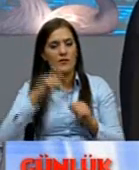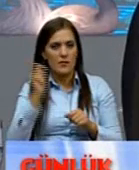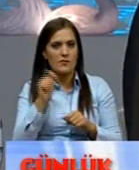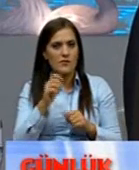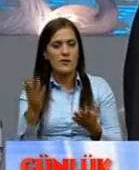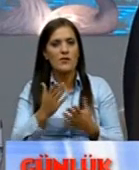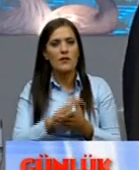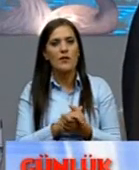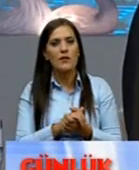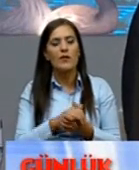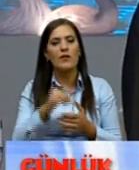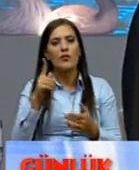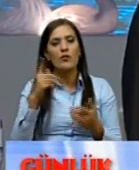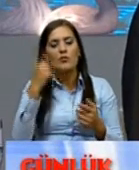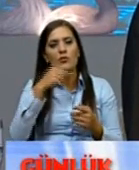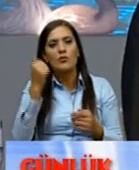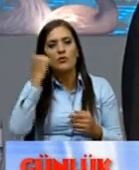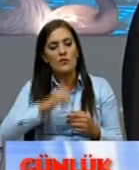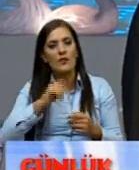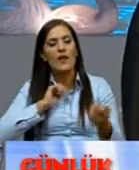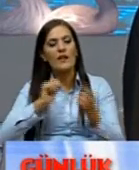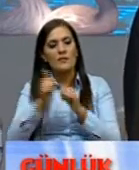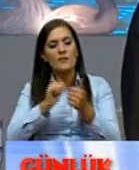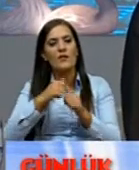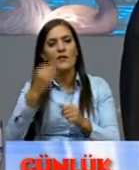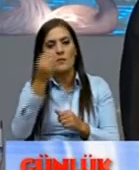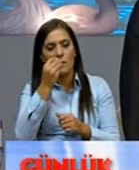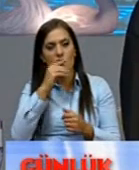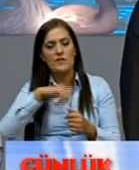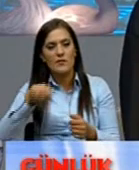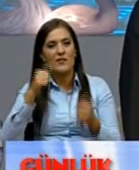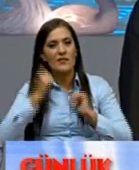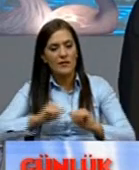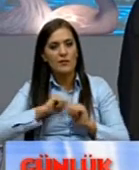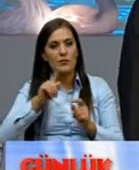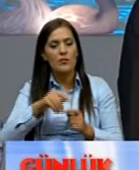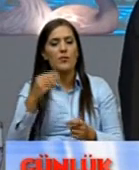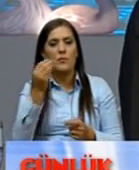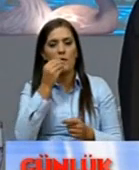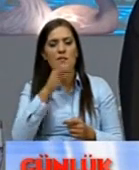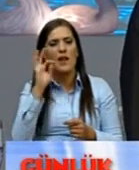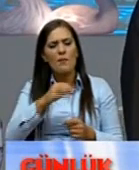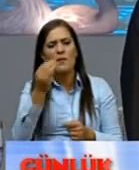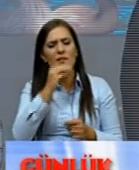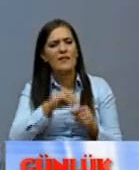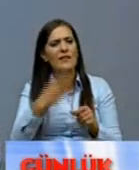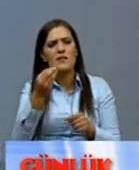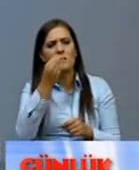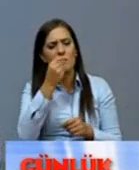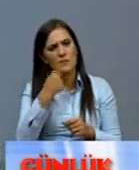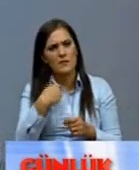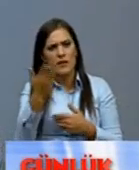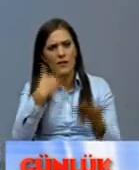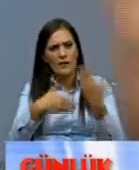yapılacak şeyler. Çünkü düzenli antrenman, egzersiz ve beslenme. Hep üzerinde durduğum şey. Hep üzerinde duruyorsun. Nasıl besleneceğiz?